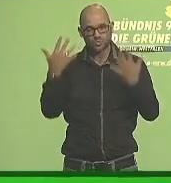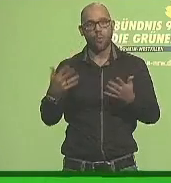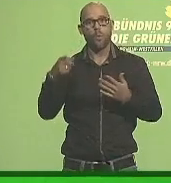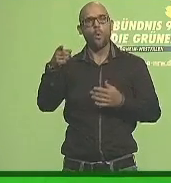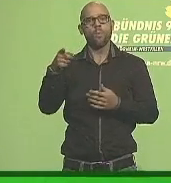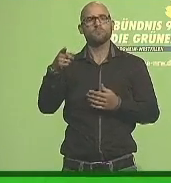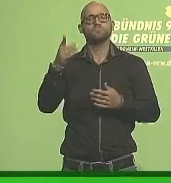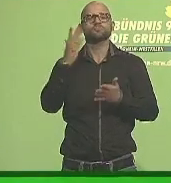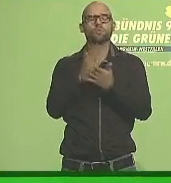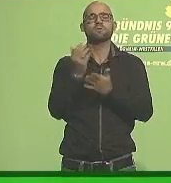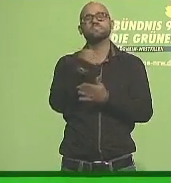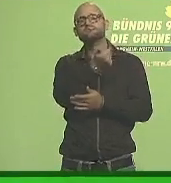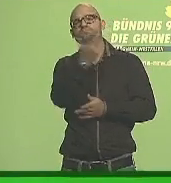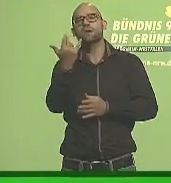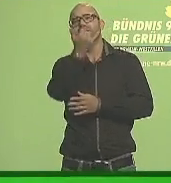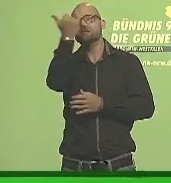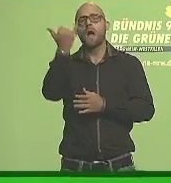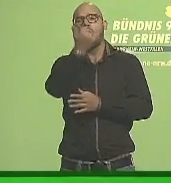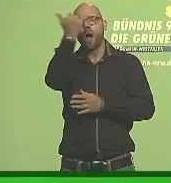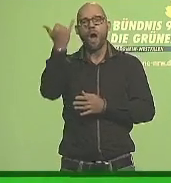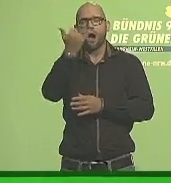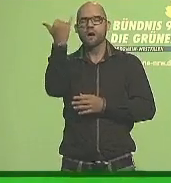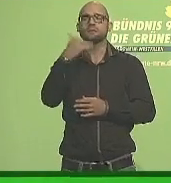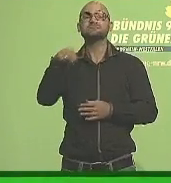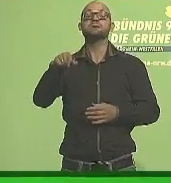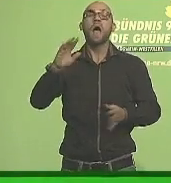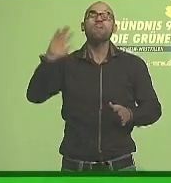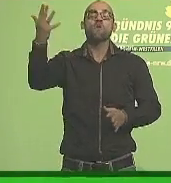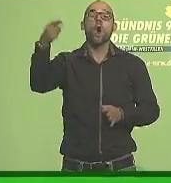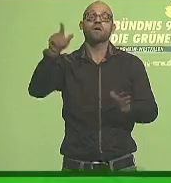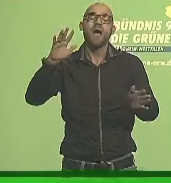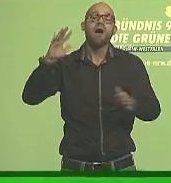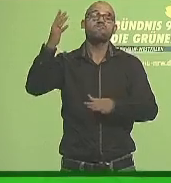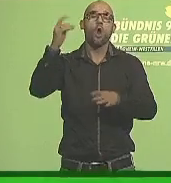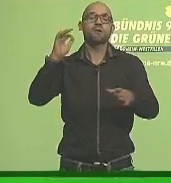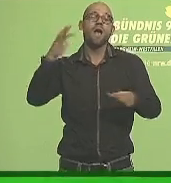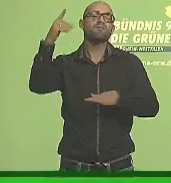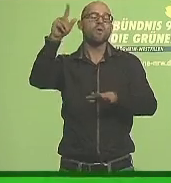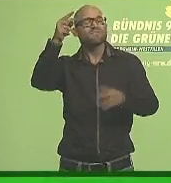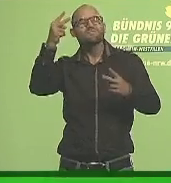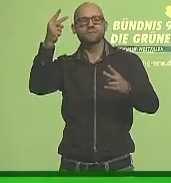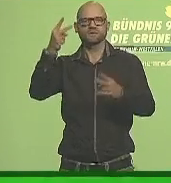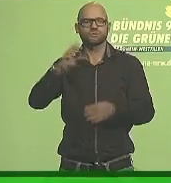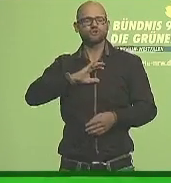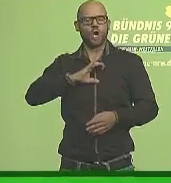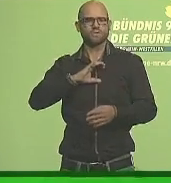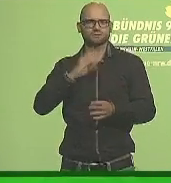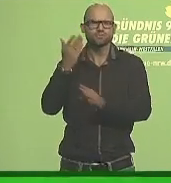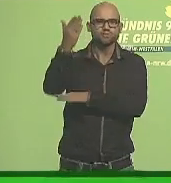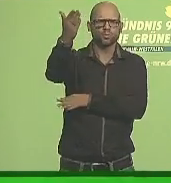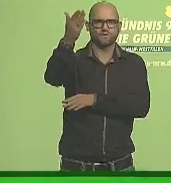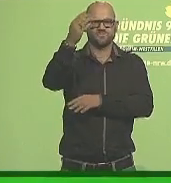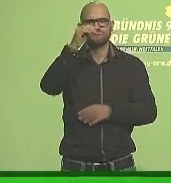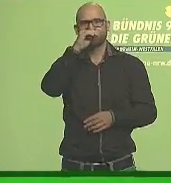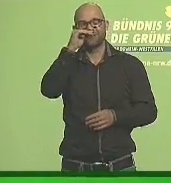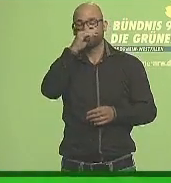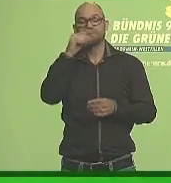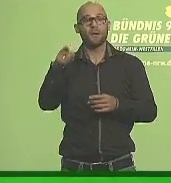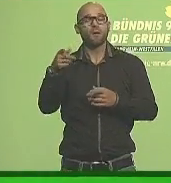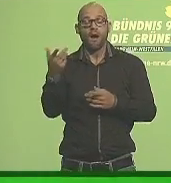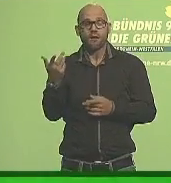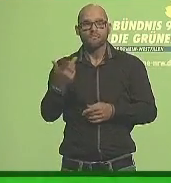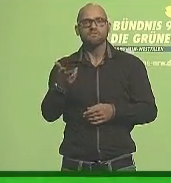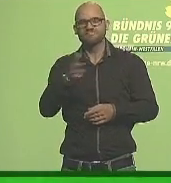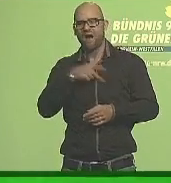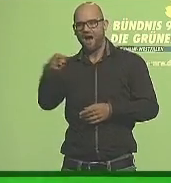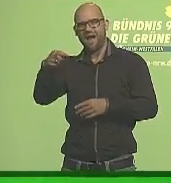Jahren verfolgt und hoffähig gemacht. In einer Region, die von Krisen gefährdet ist, in einer